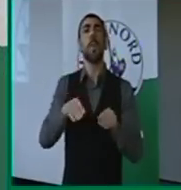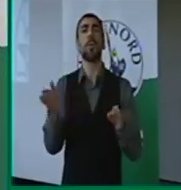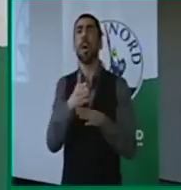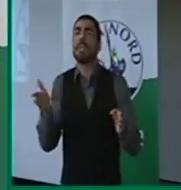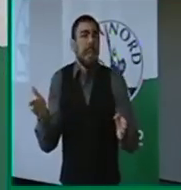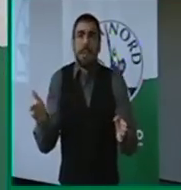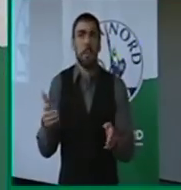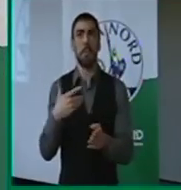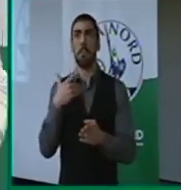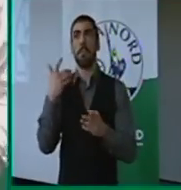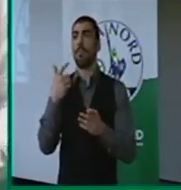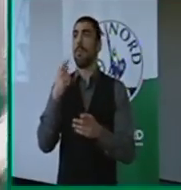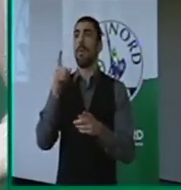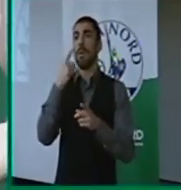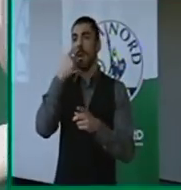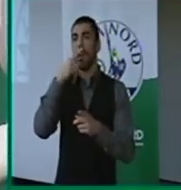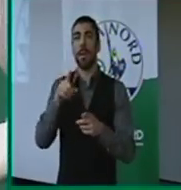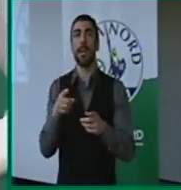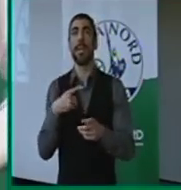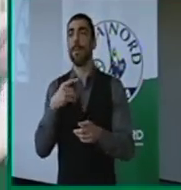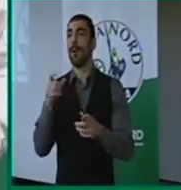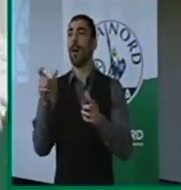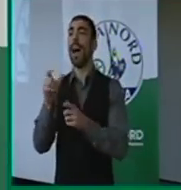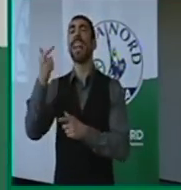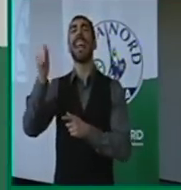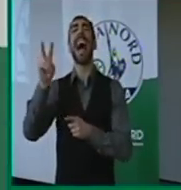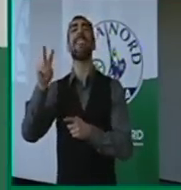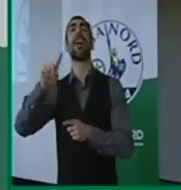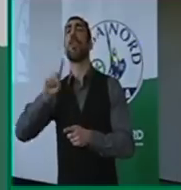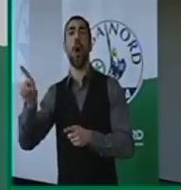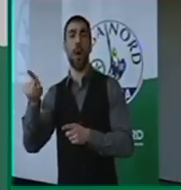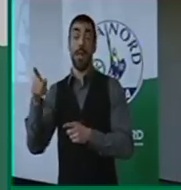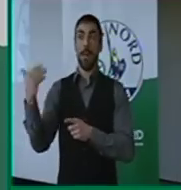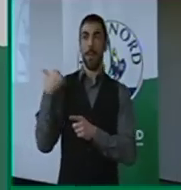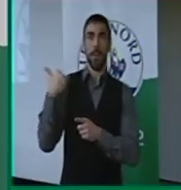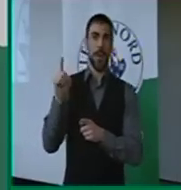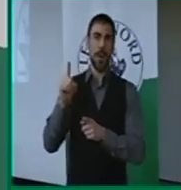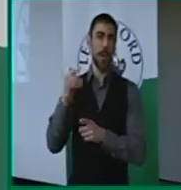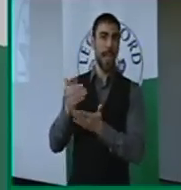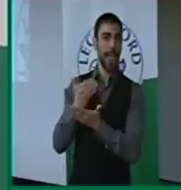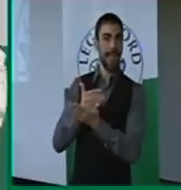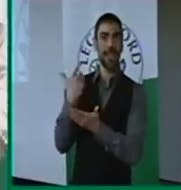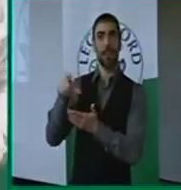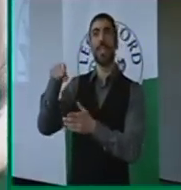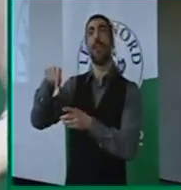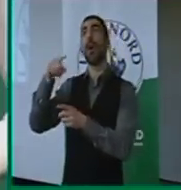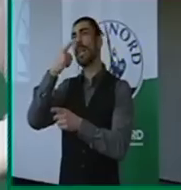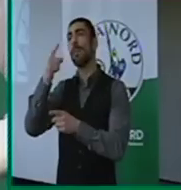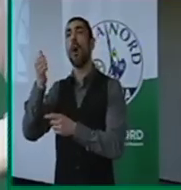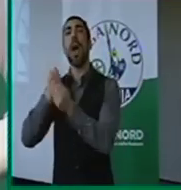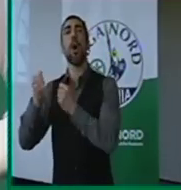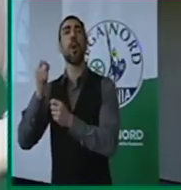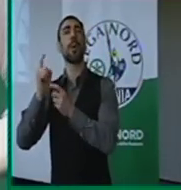impensabili magari non nel corte otav che sta passando di qua perché secondo me non c'è un dibattito politico economico